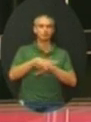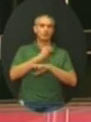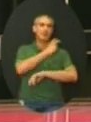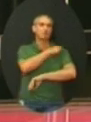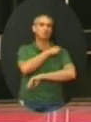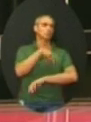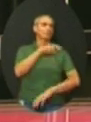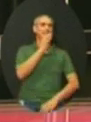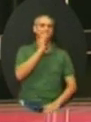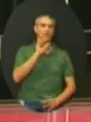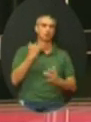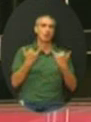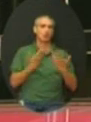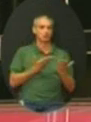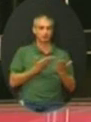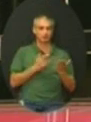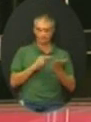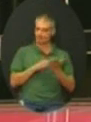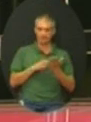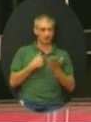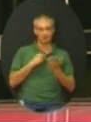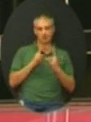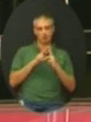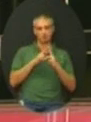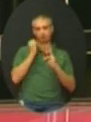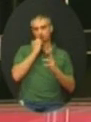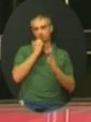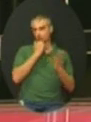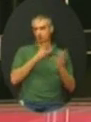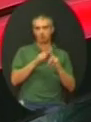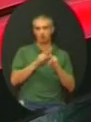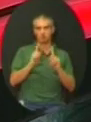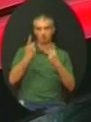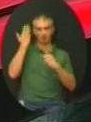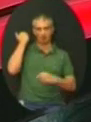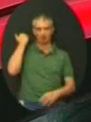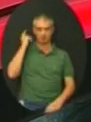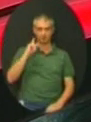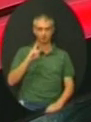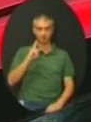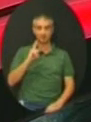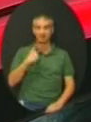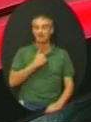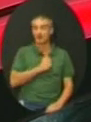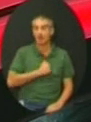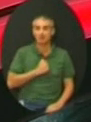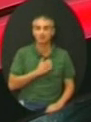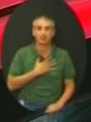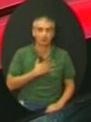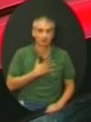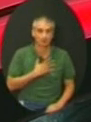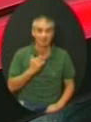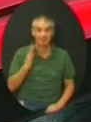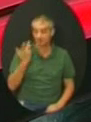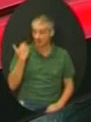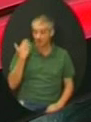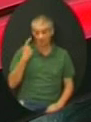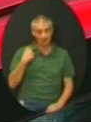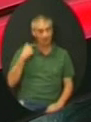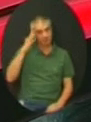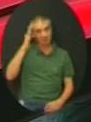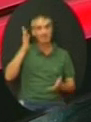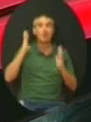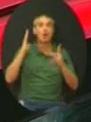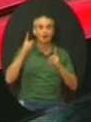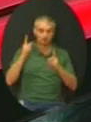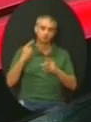הקצונה הצעירה של היום, משום שאני לא פוגש אותם ביום יום כמו שזה קרה אז. ולצערי הרב, ככל שזה היה נבואת